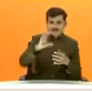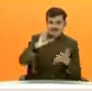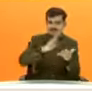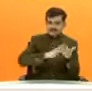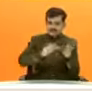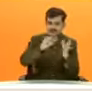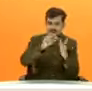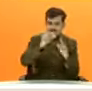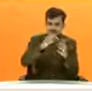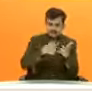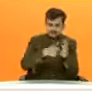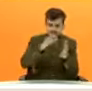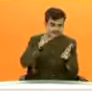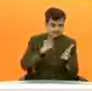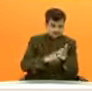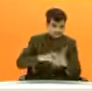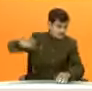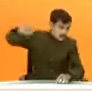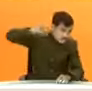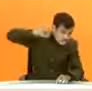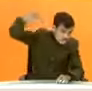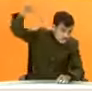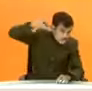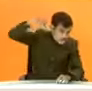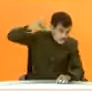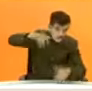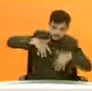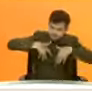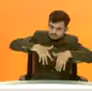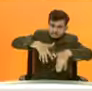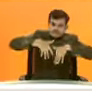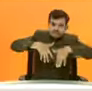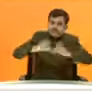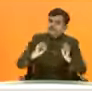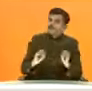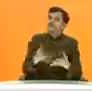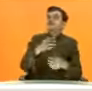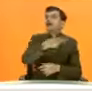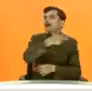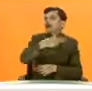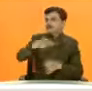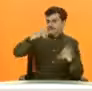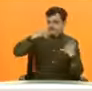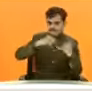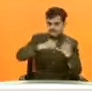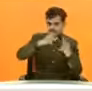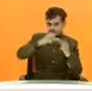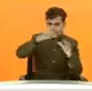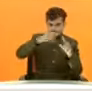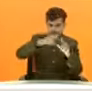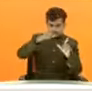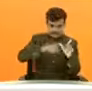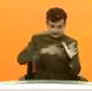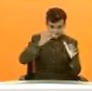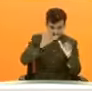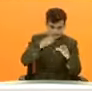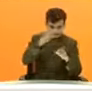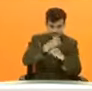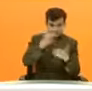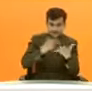का ऐतिहासिक सत्याग्रह शुरू हुआ। चंपारण सत्याग्रह ये बापू द्वारा भारत में पहला